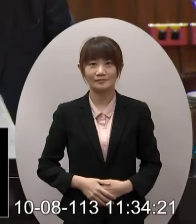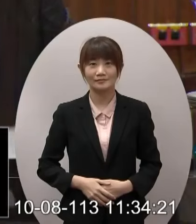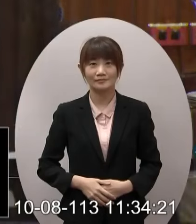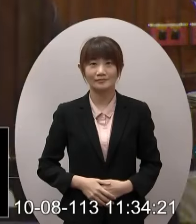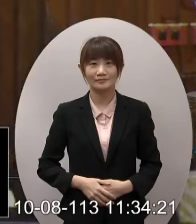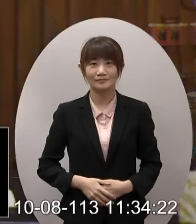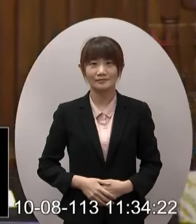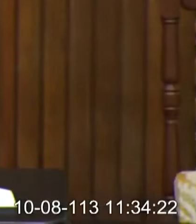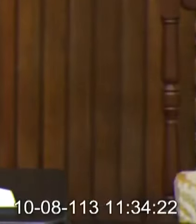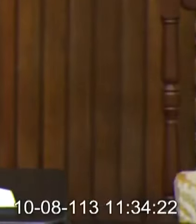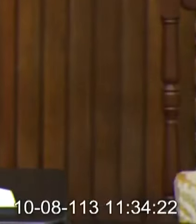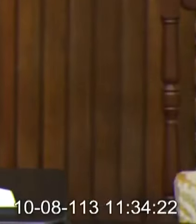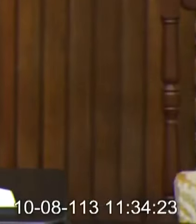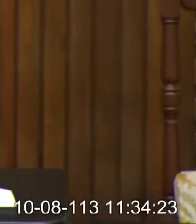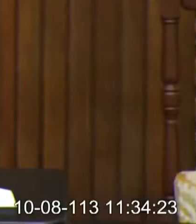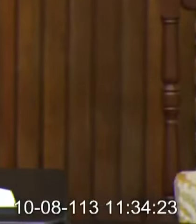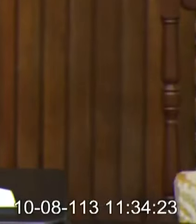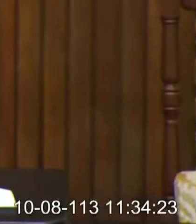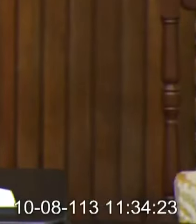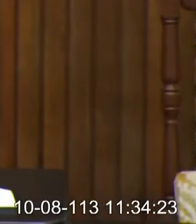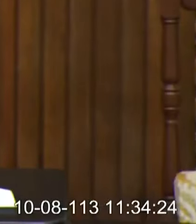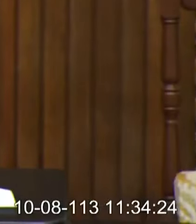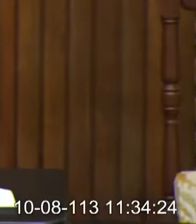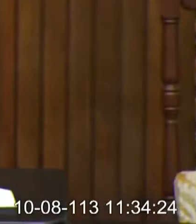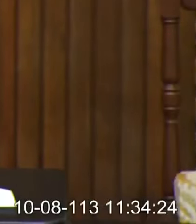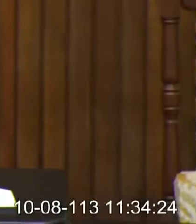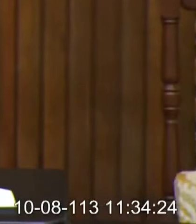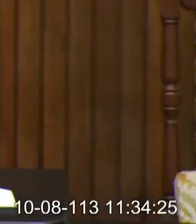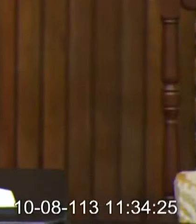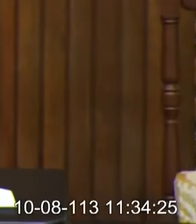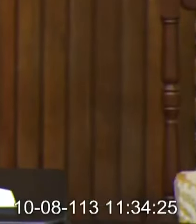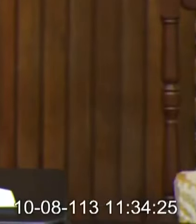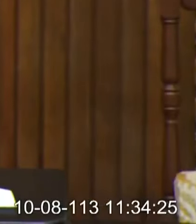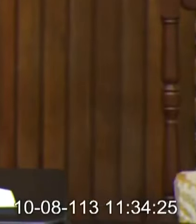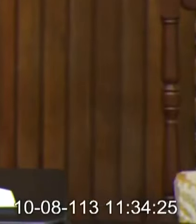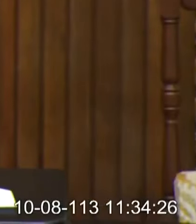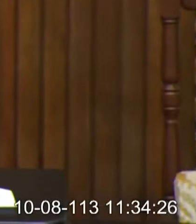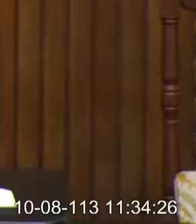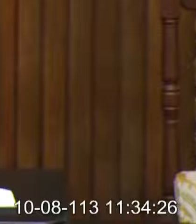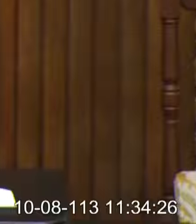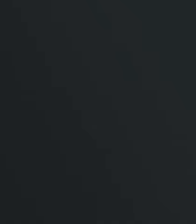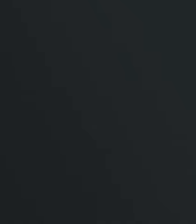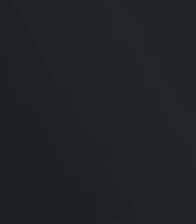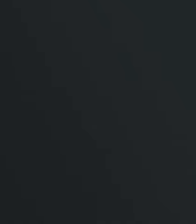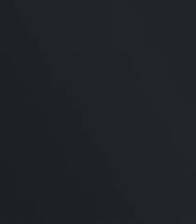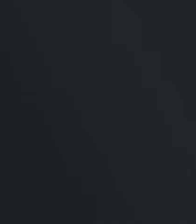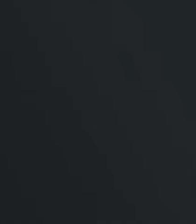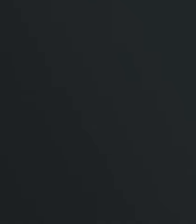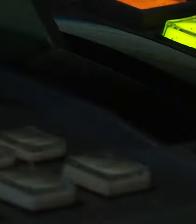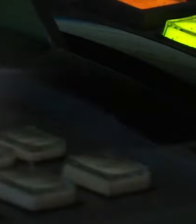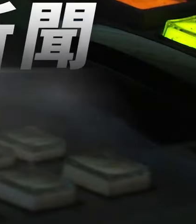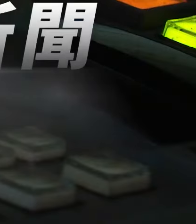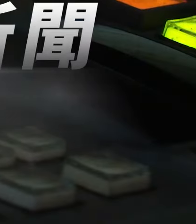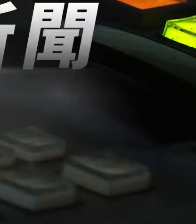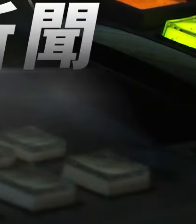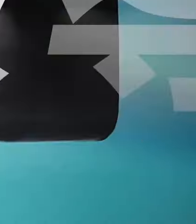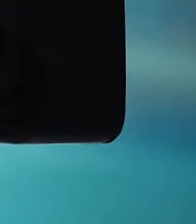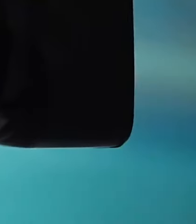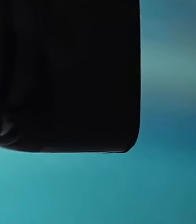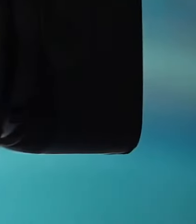好，谢谢，谢谢王委员。啊，谢谢卓院长。